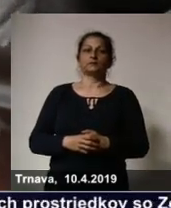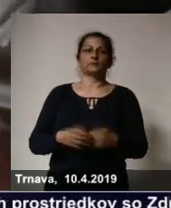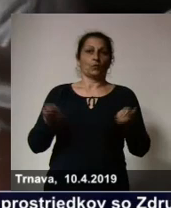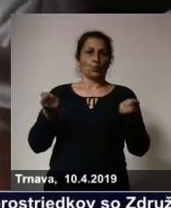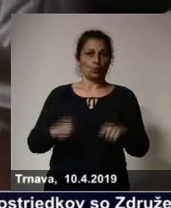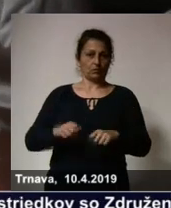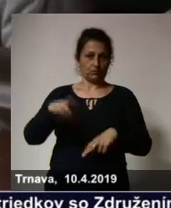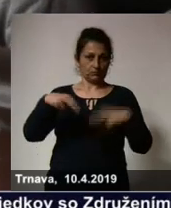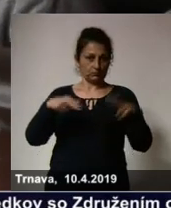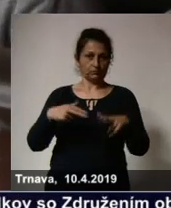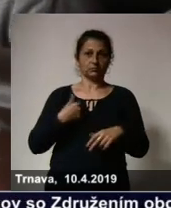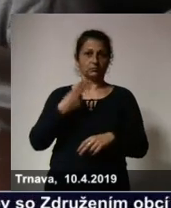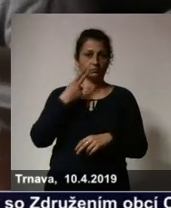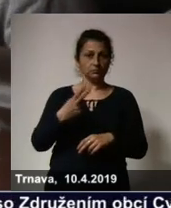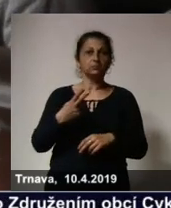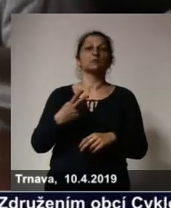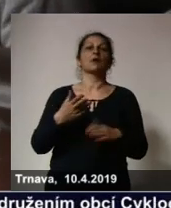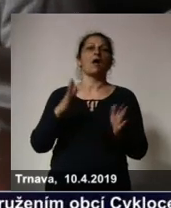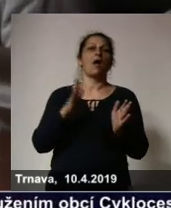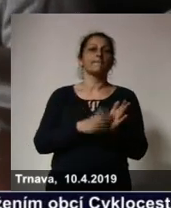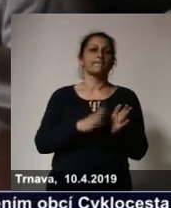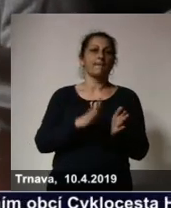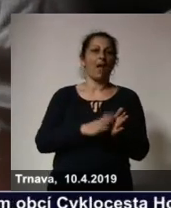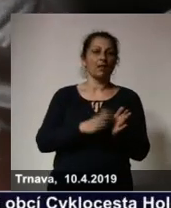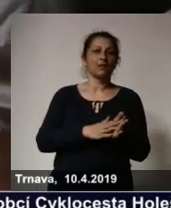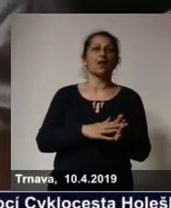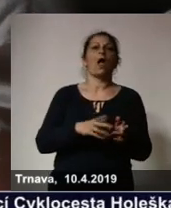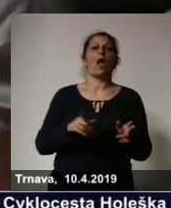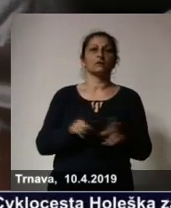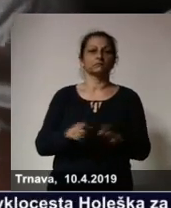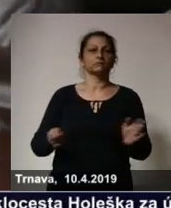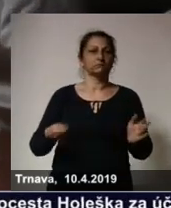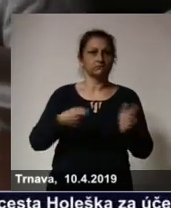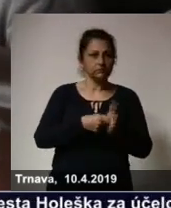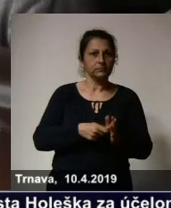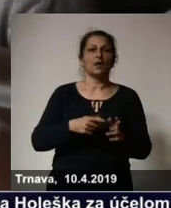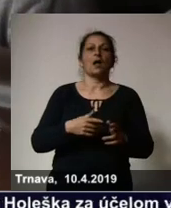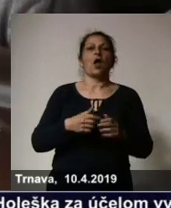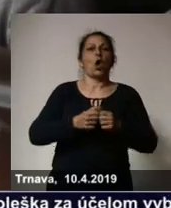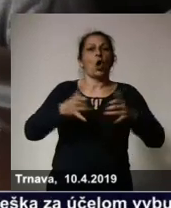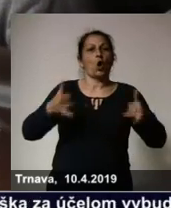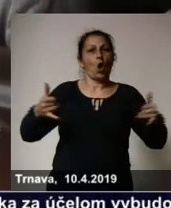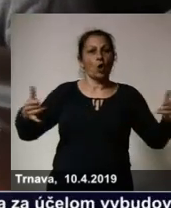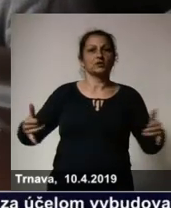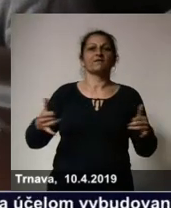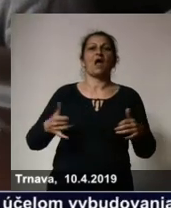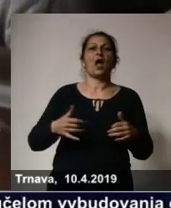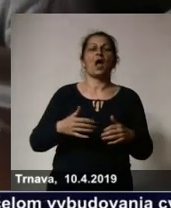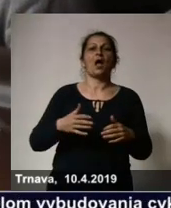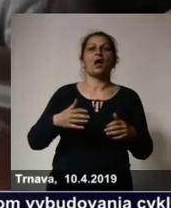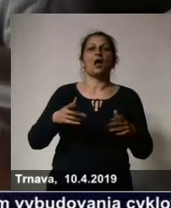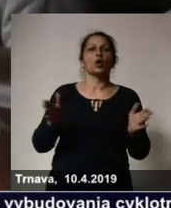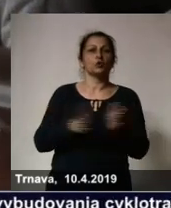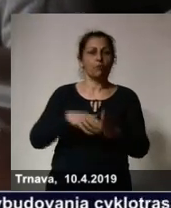Uzatváram rozpravu a konštatujem, že materiál bol zaradený do Komisie pre regionálny rozvoj, cestovný ruch a cezhraničnú